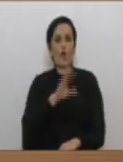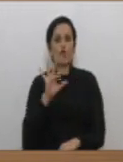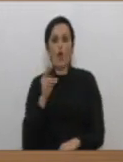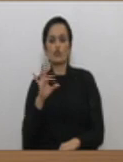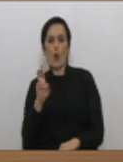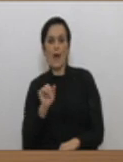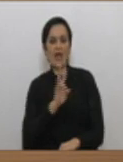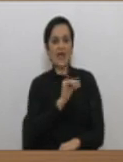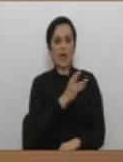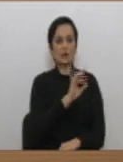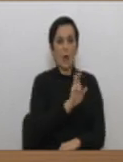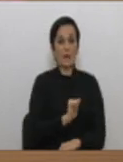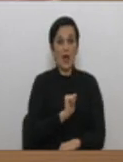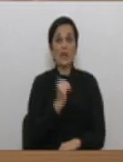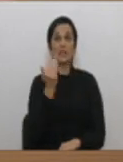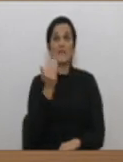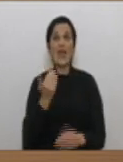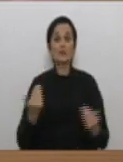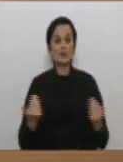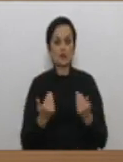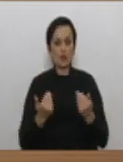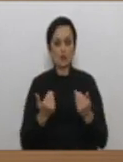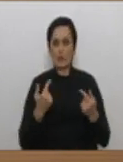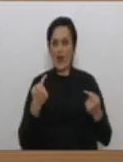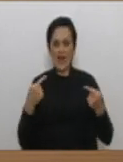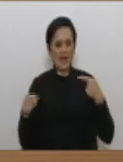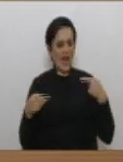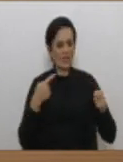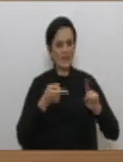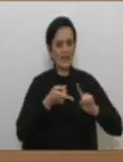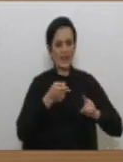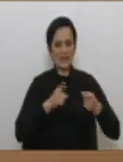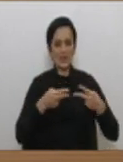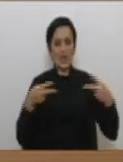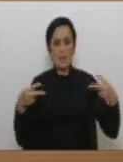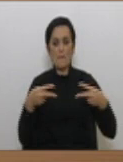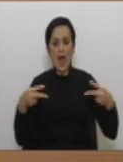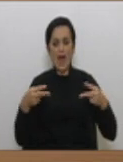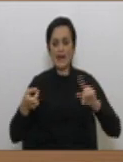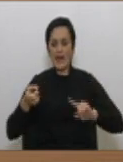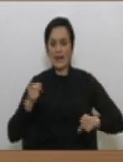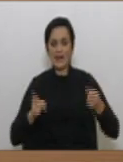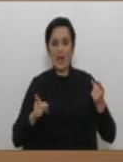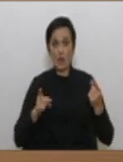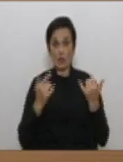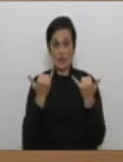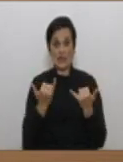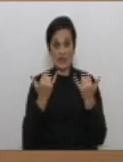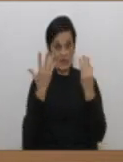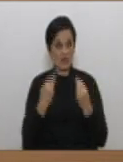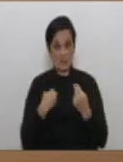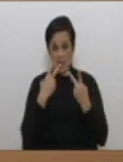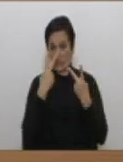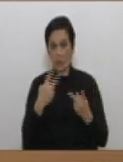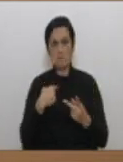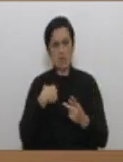natsoba. Tkven, tsorot, ძალიან განსხვავებულ რეალობაში, paralelul რეალობაში, და დამანახა დღევანდელმა დღემ, მე